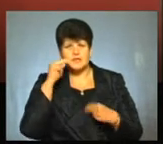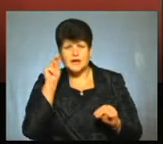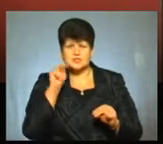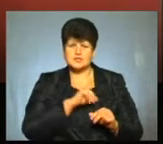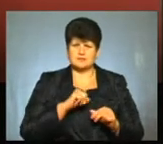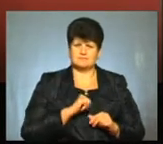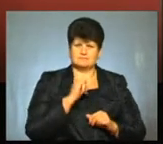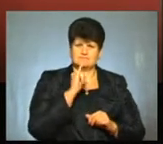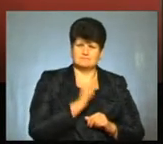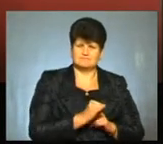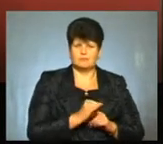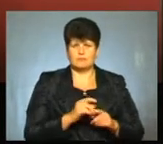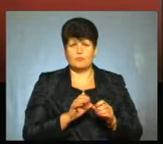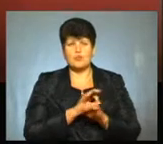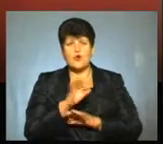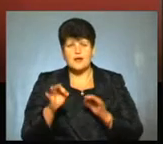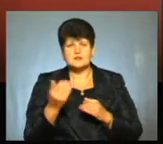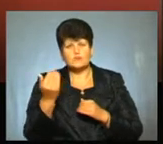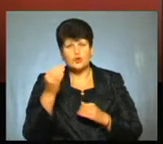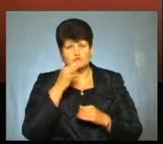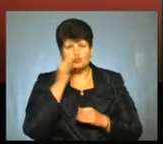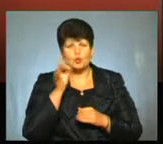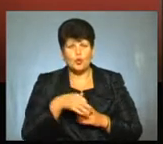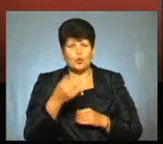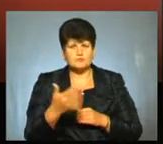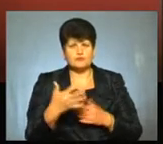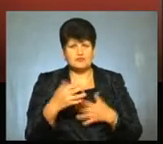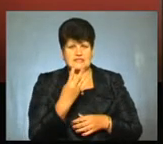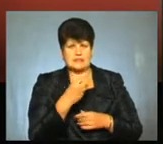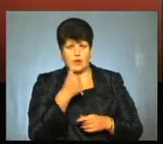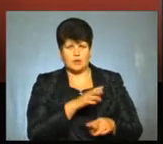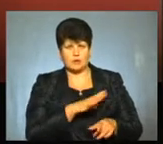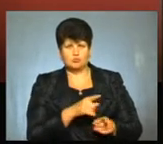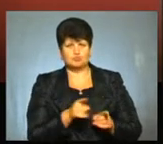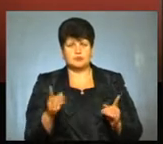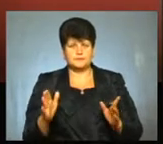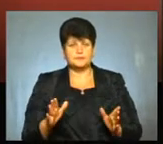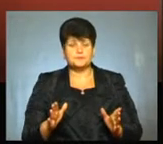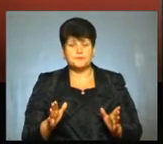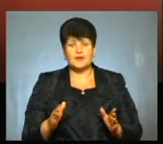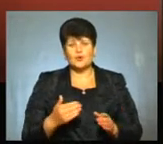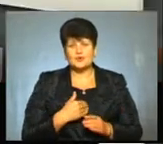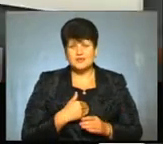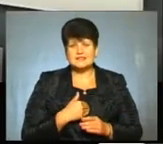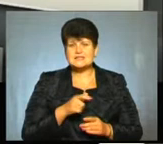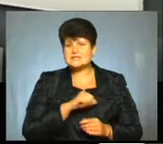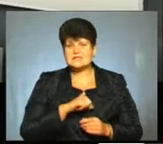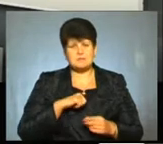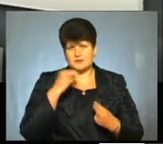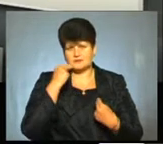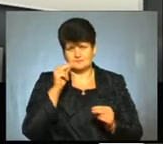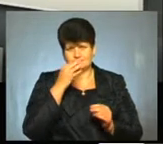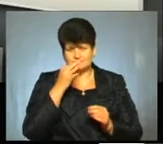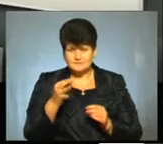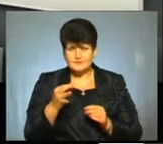і найневдаліших проєктів, які з твого досвіду, з твоєї пам'яті вже за оці 3 роки були. Я би тільки хотіла за найвдаліші